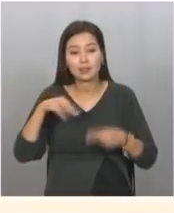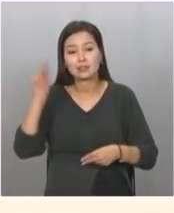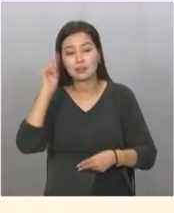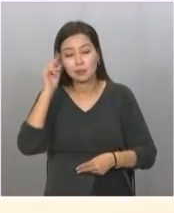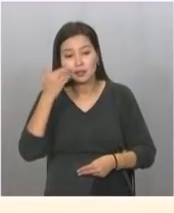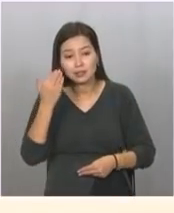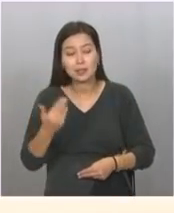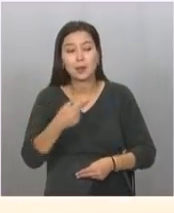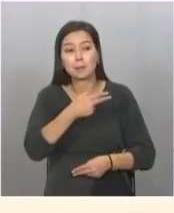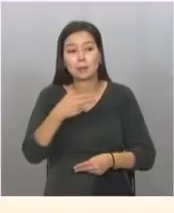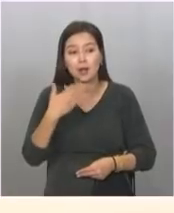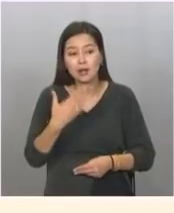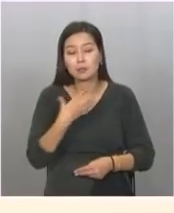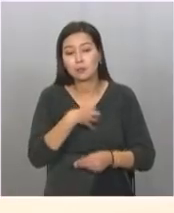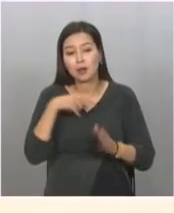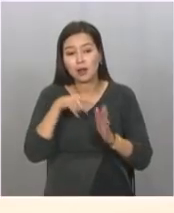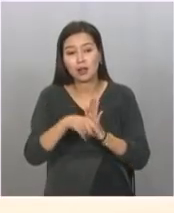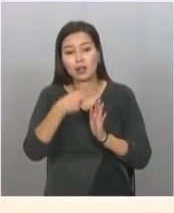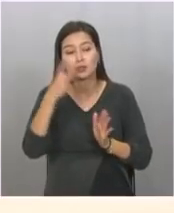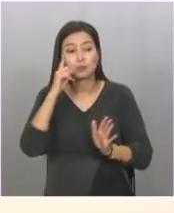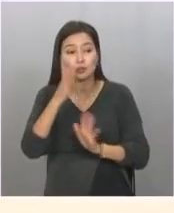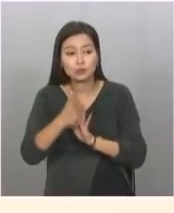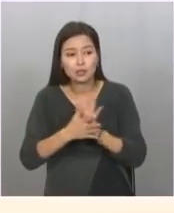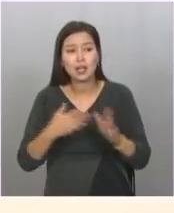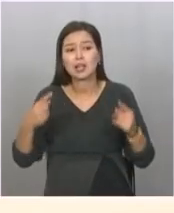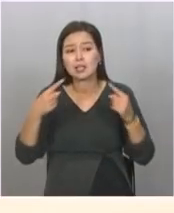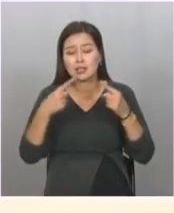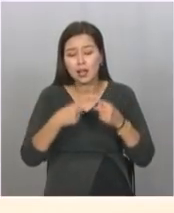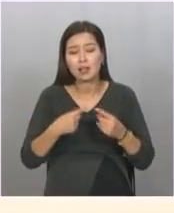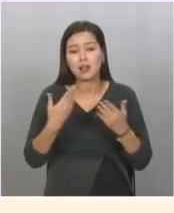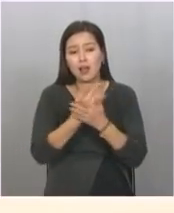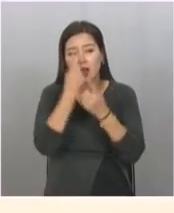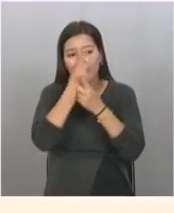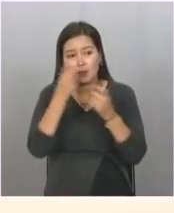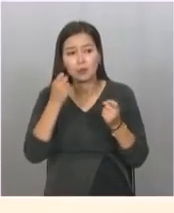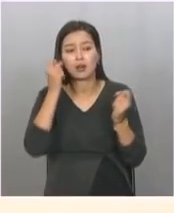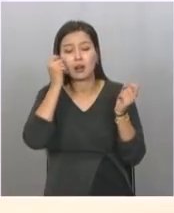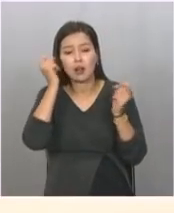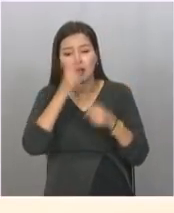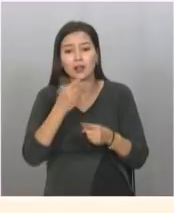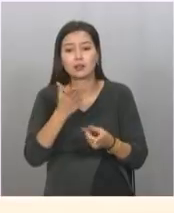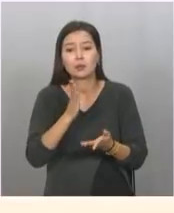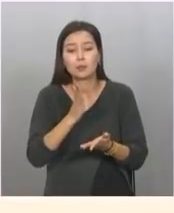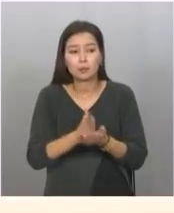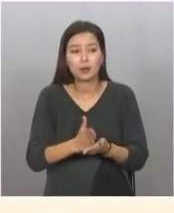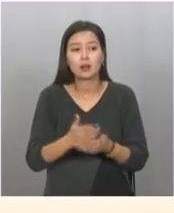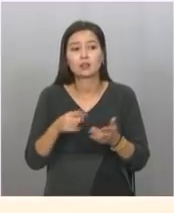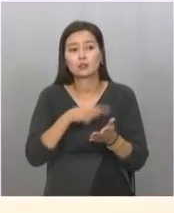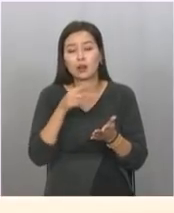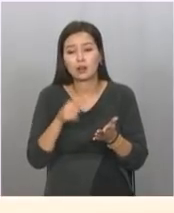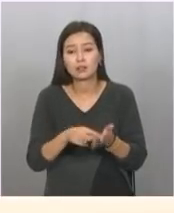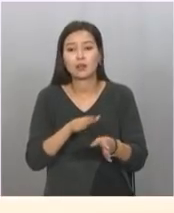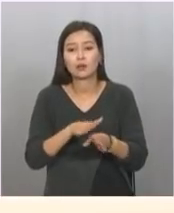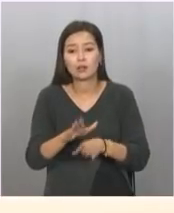сабақта мәтін мазмұнын түсінуге, нақты ақпараттарды анықтауға бағытталған сұрақтар